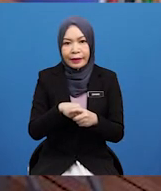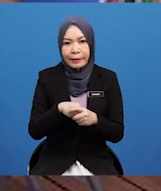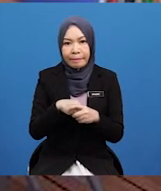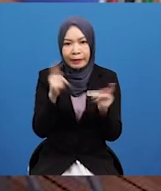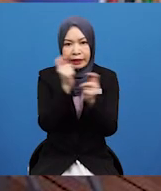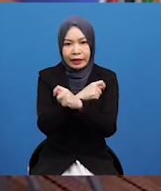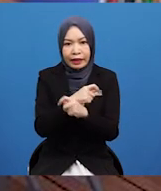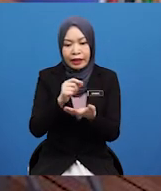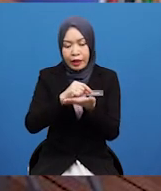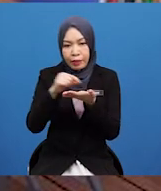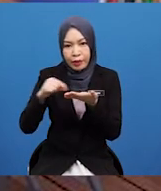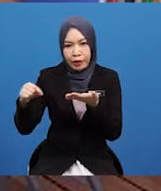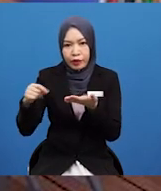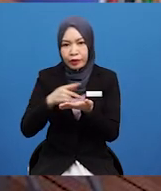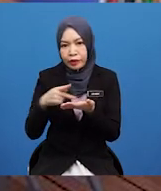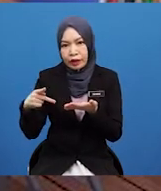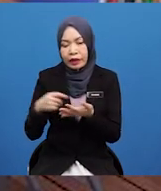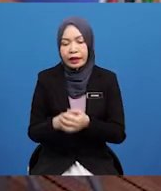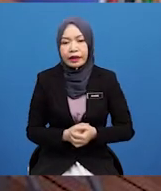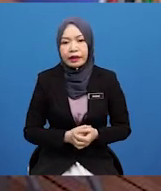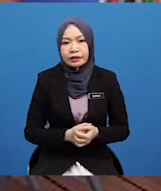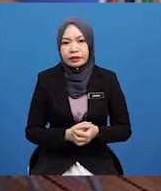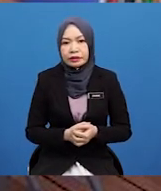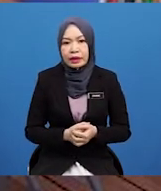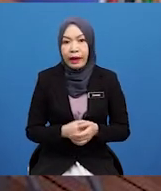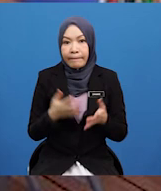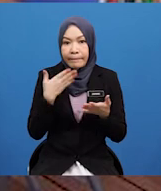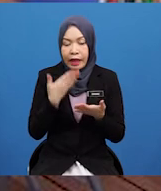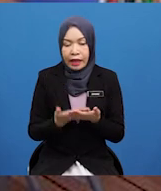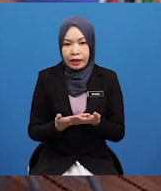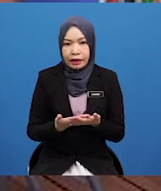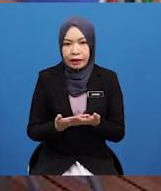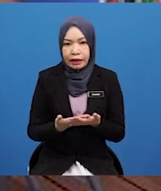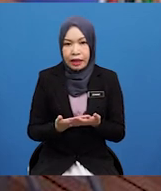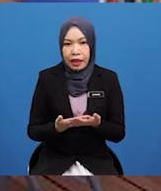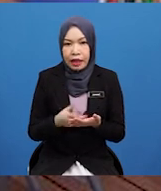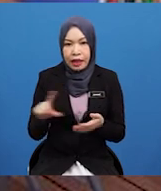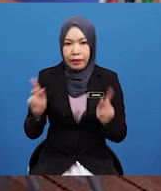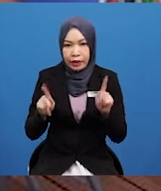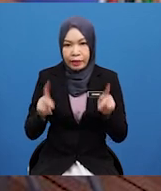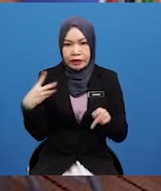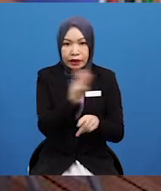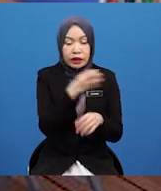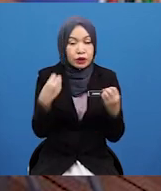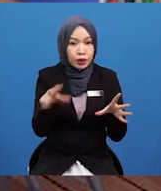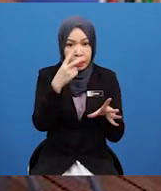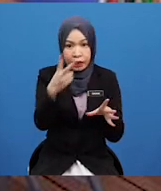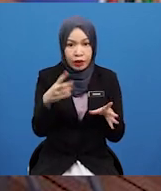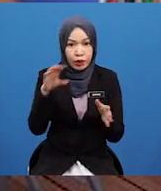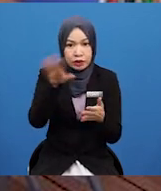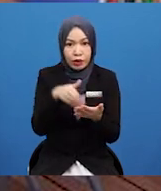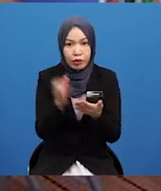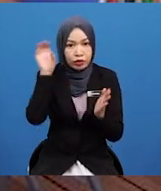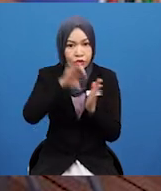Baiklah, pelajar sekalian. Kita telah lihat ke-6 jenis kata bilangan beserta contoh-contohnya.